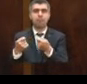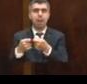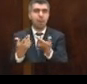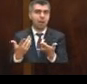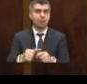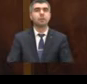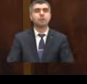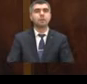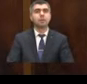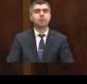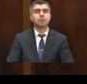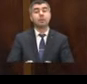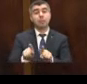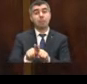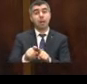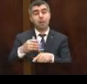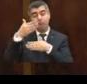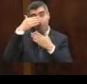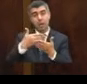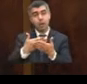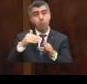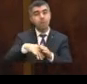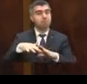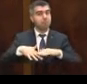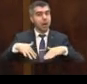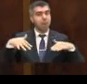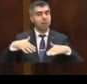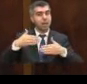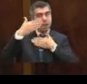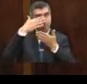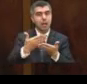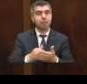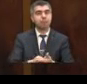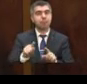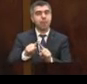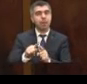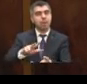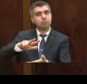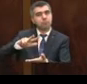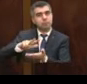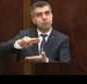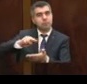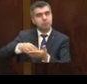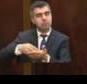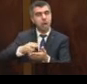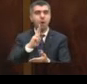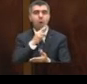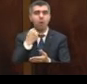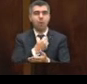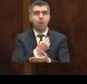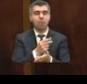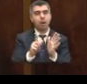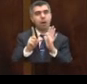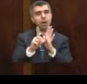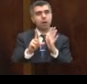الصدد فإن البرلمان المغربي إذ رخص للحكومة من خلال القانون الذي يسمح